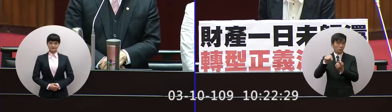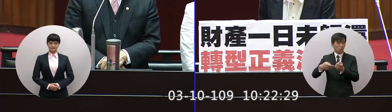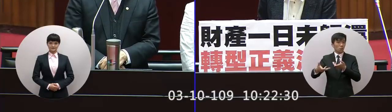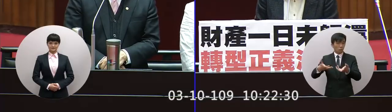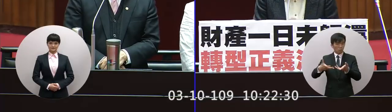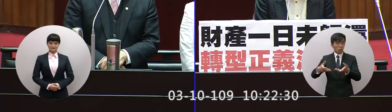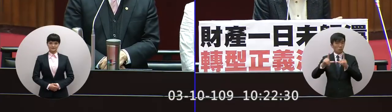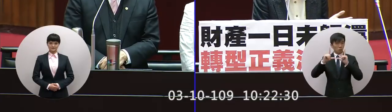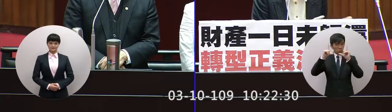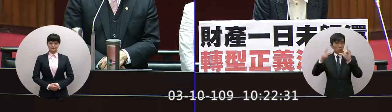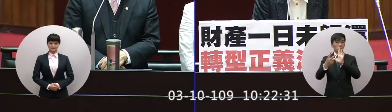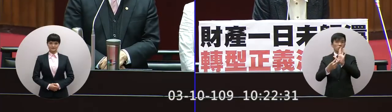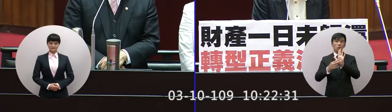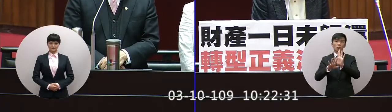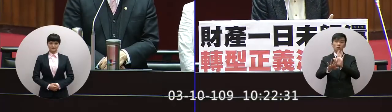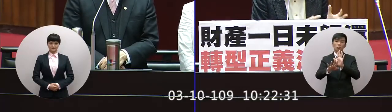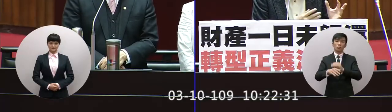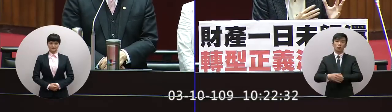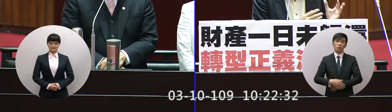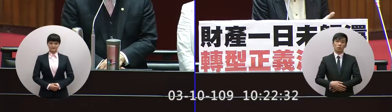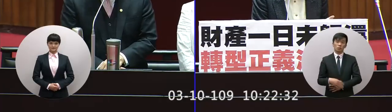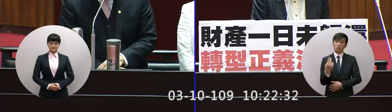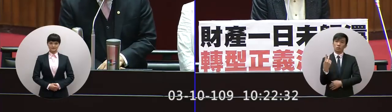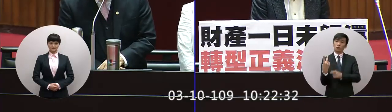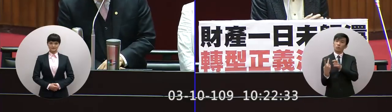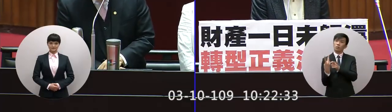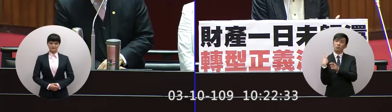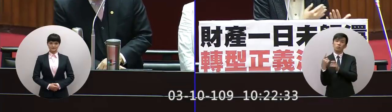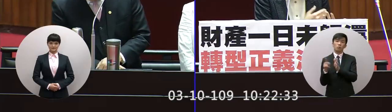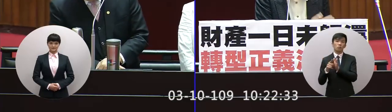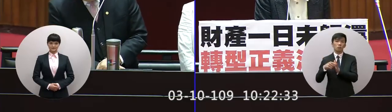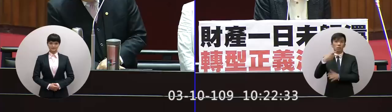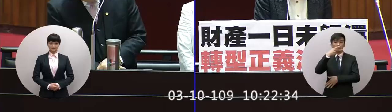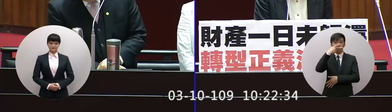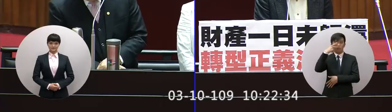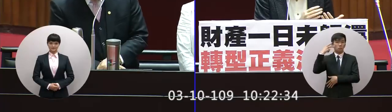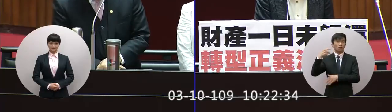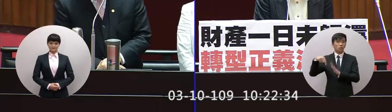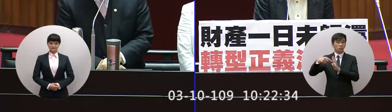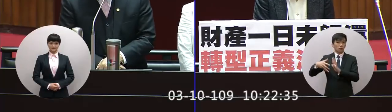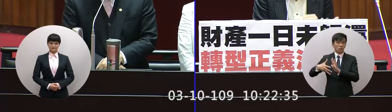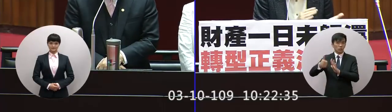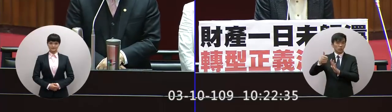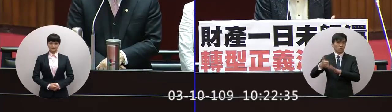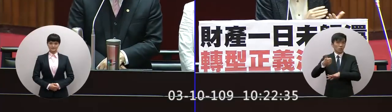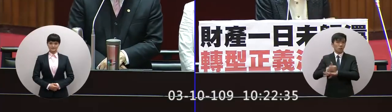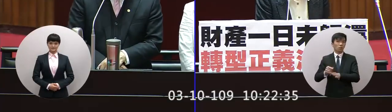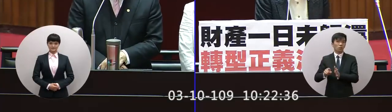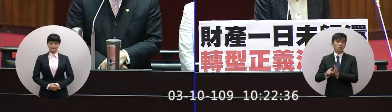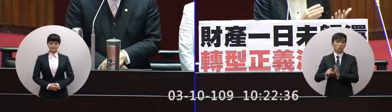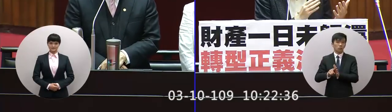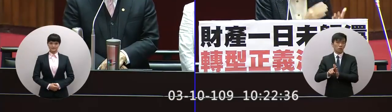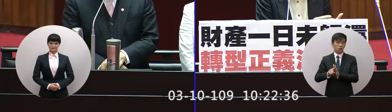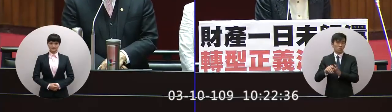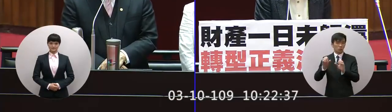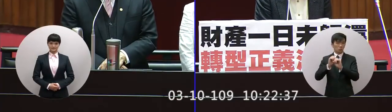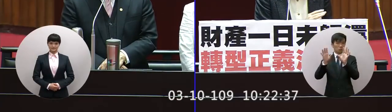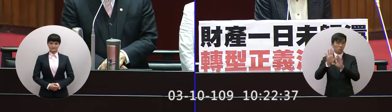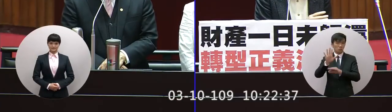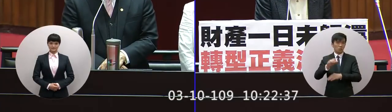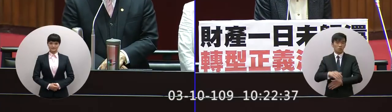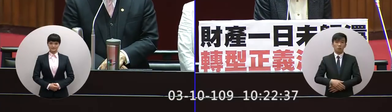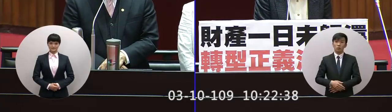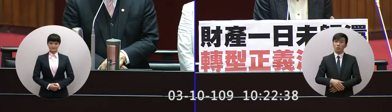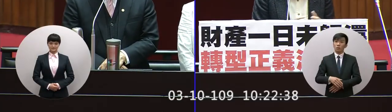表达立场的，包含在前年那时候还是我们赖前院长的时候，他曾经就有说过，财